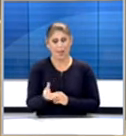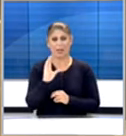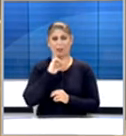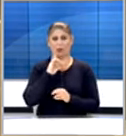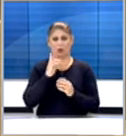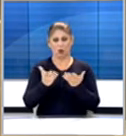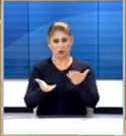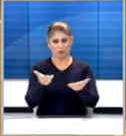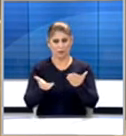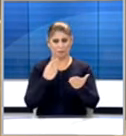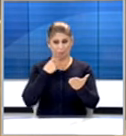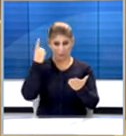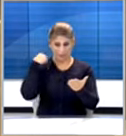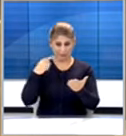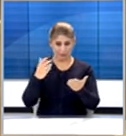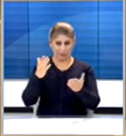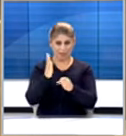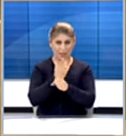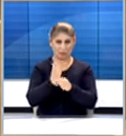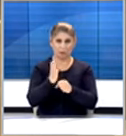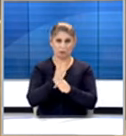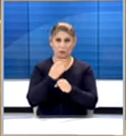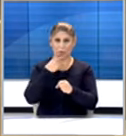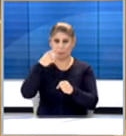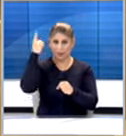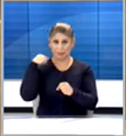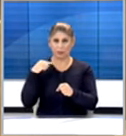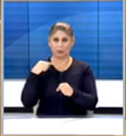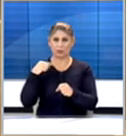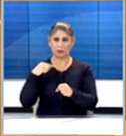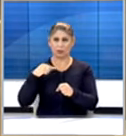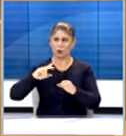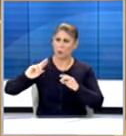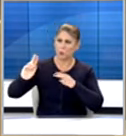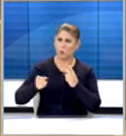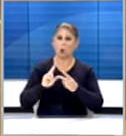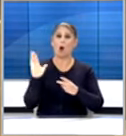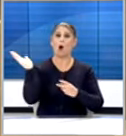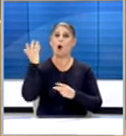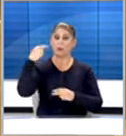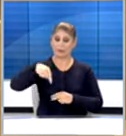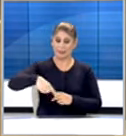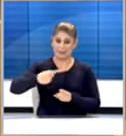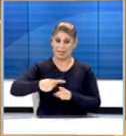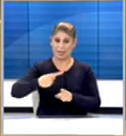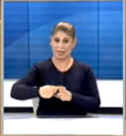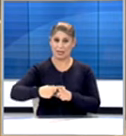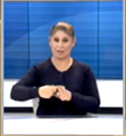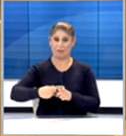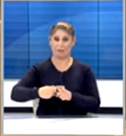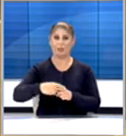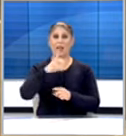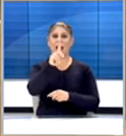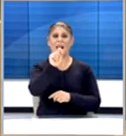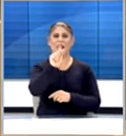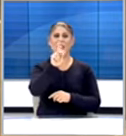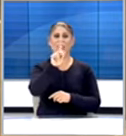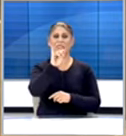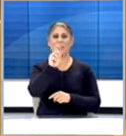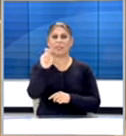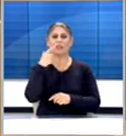περισσινή καταστροφή, ο περισσινός όλεθρος, όταν στην πατρίδα μας, στη Δαδιά, έγινε η